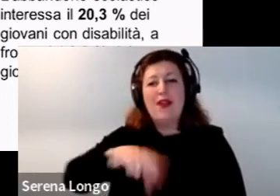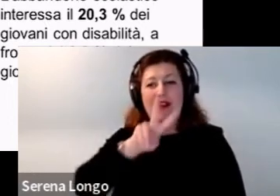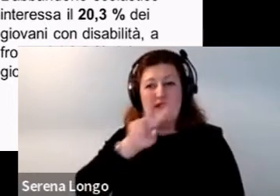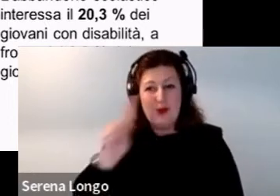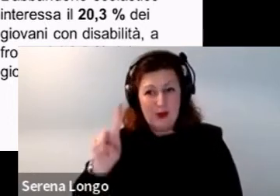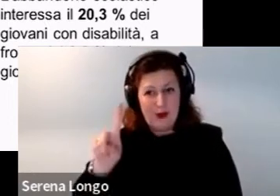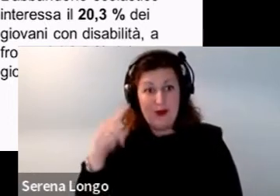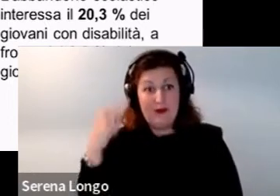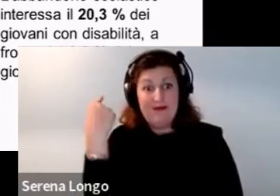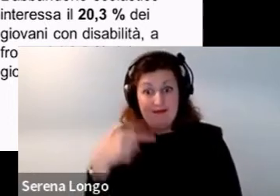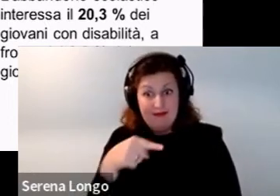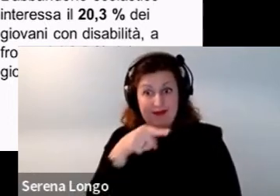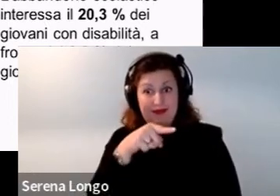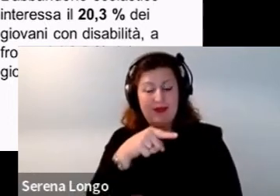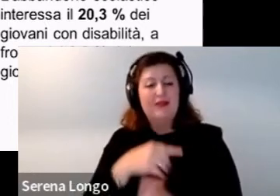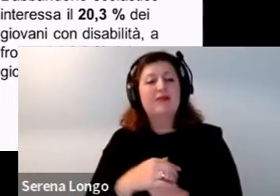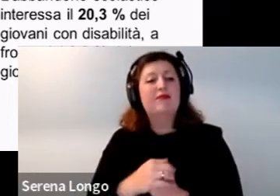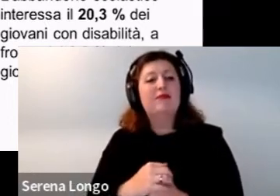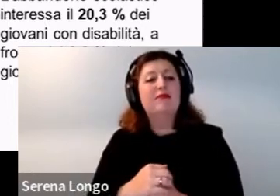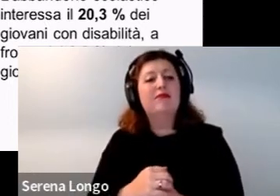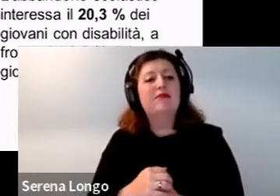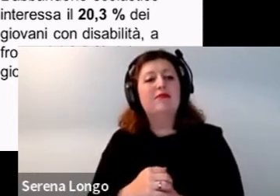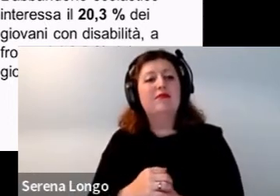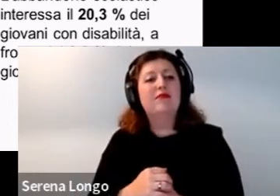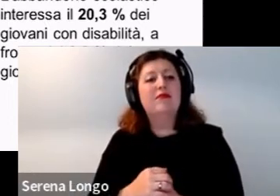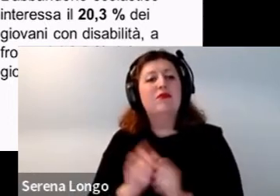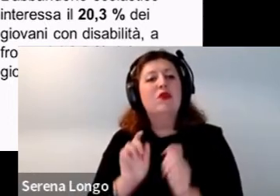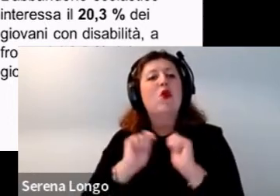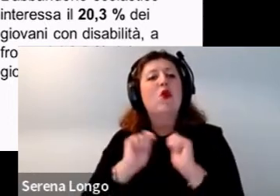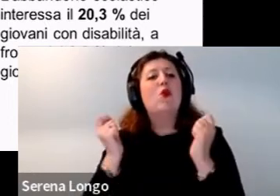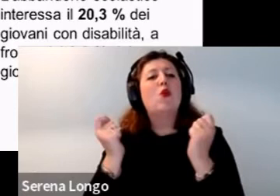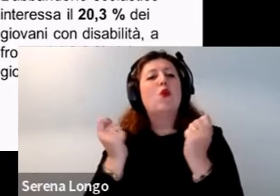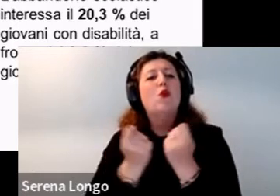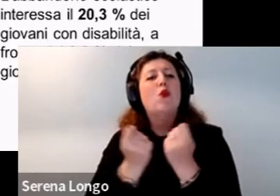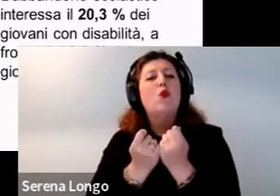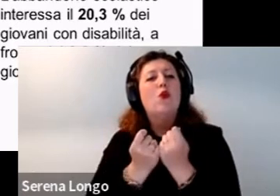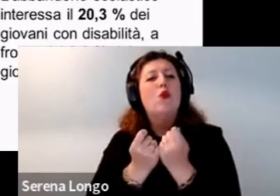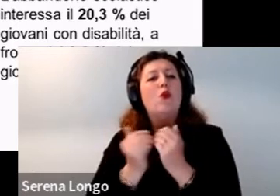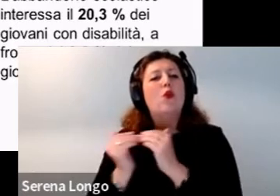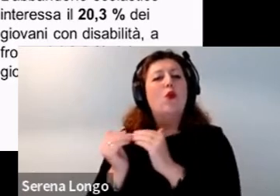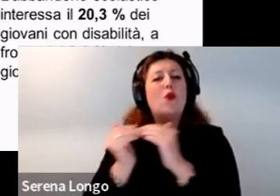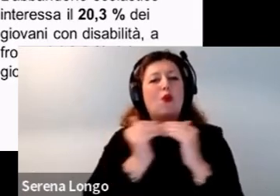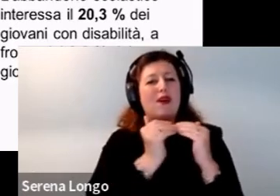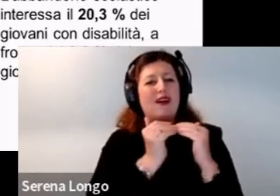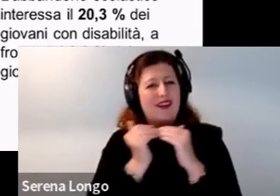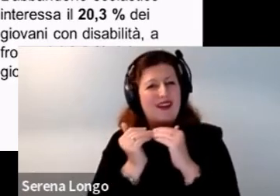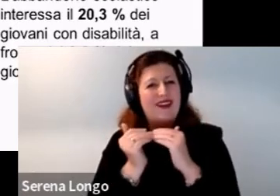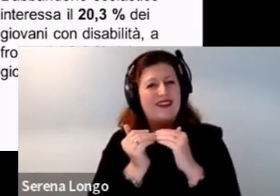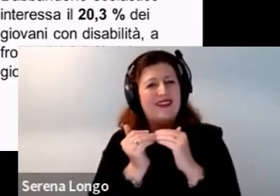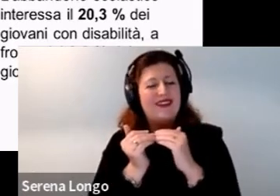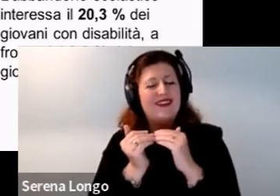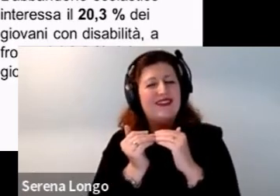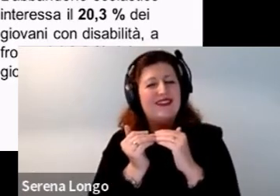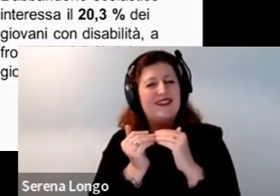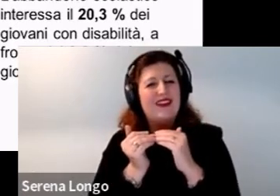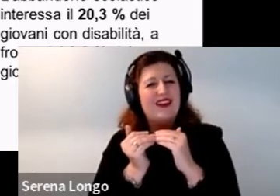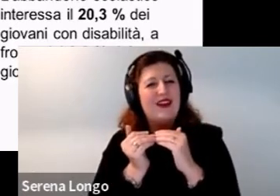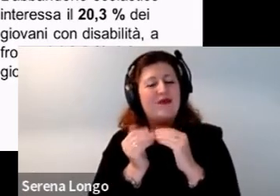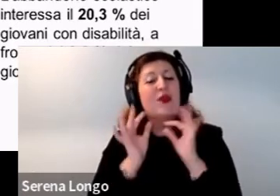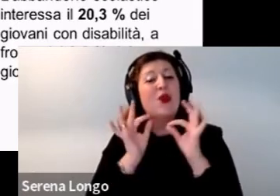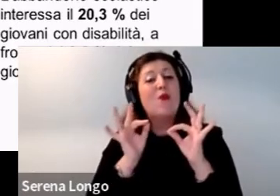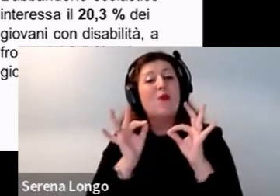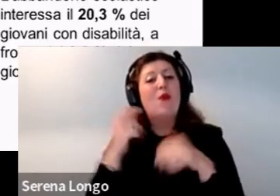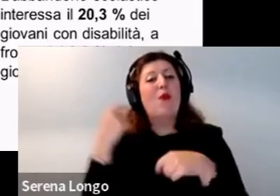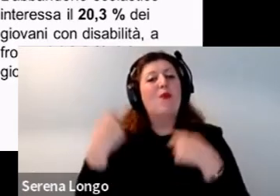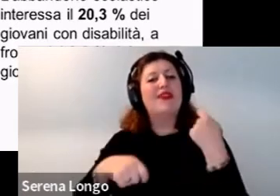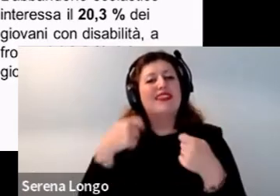richiama come un'unione dell'uguaglianza, è una dichiarazione di Ursula von der Leyen come Presidente della